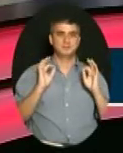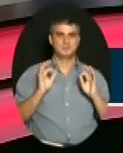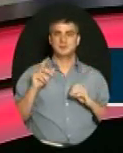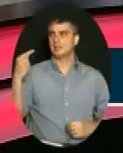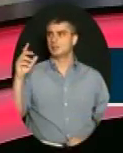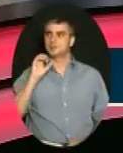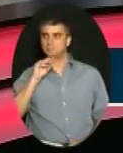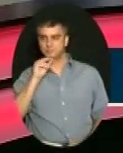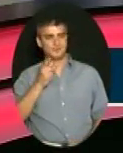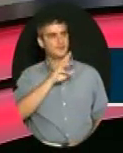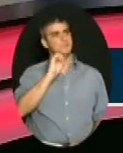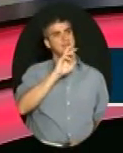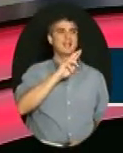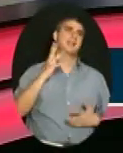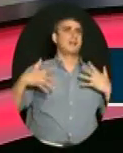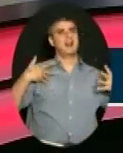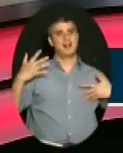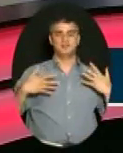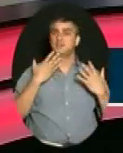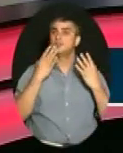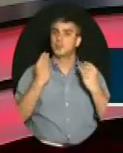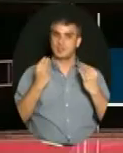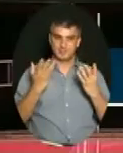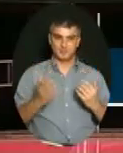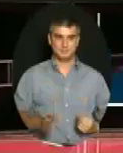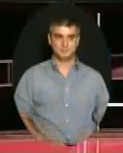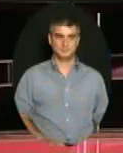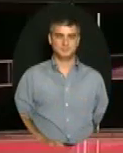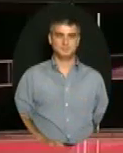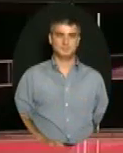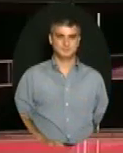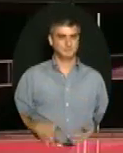מדבר, בשני מירי רגב. ואני ליאור שרוף, תודה רבה לך על הדברים. בשמחה.